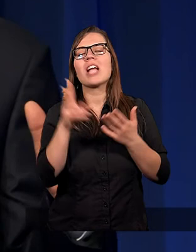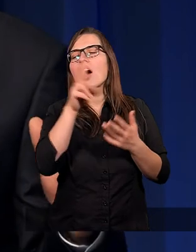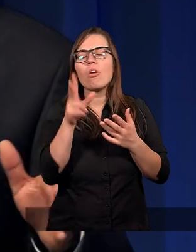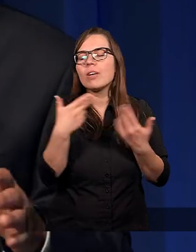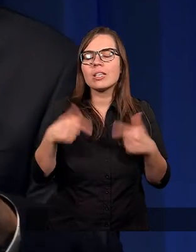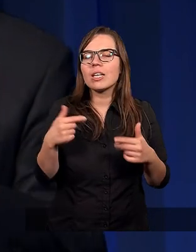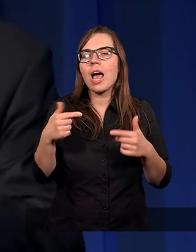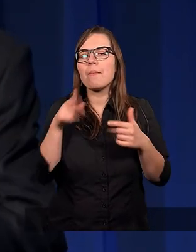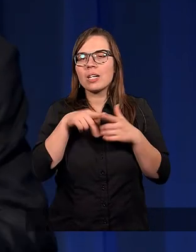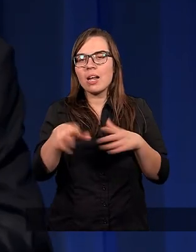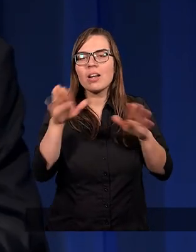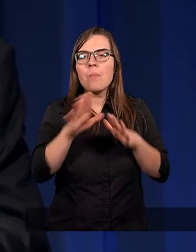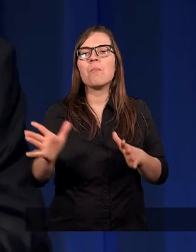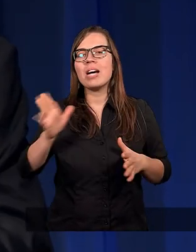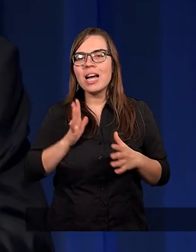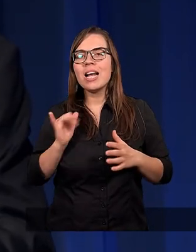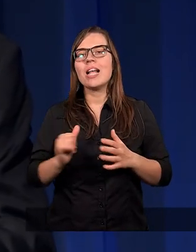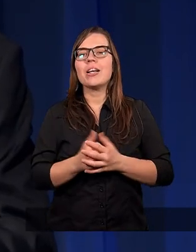gdziekolwiek byśmy na tym nabożeństwie byli,